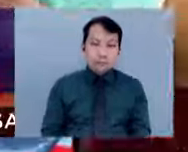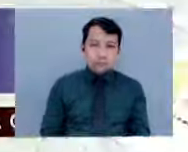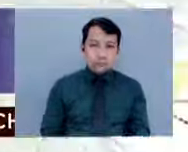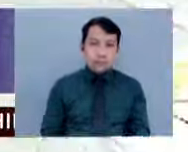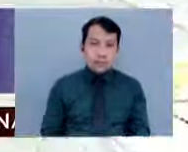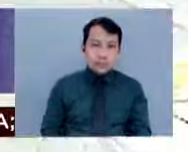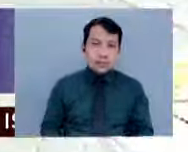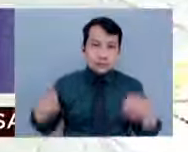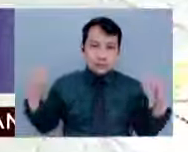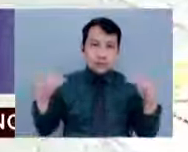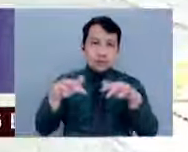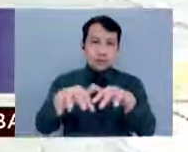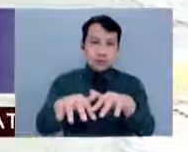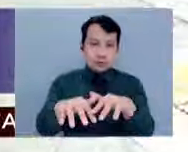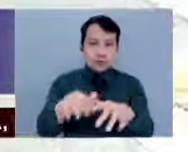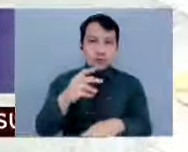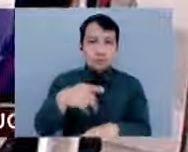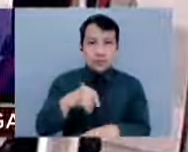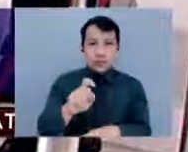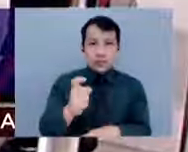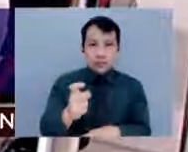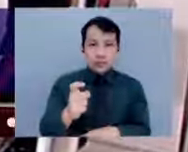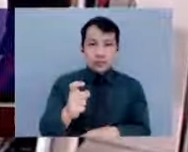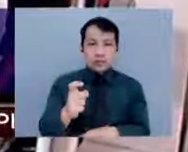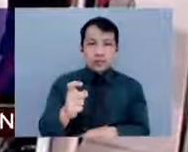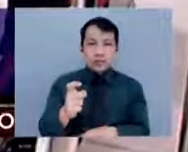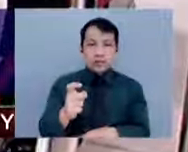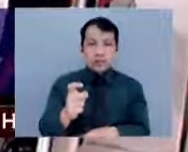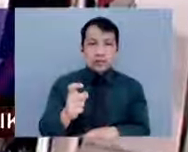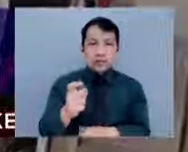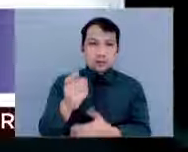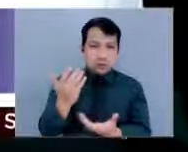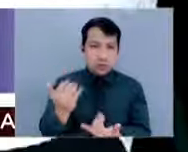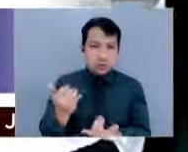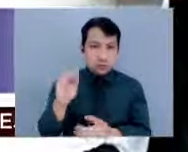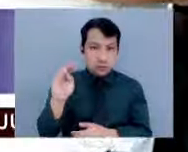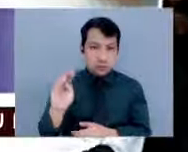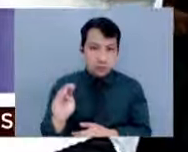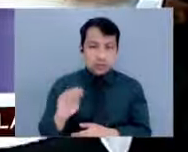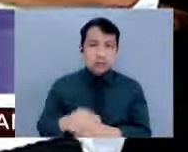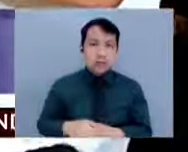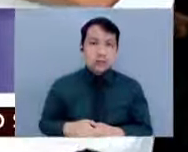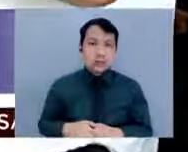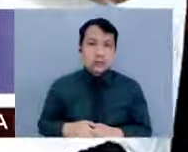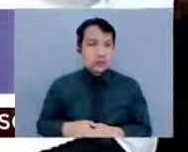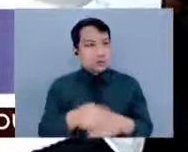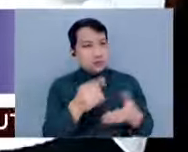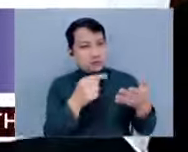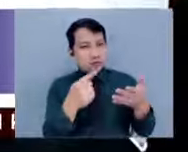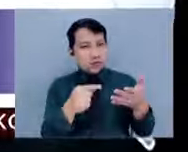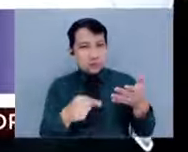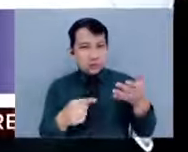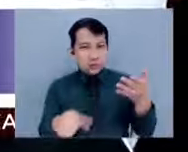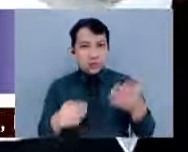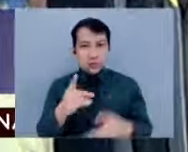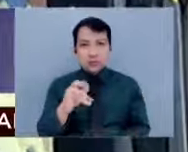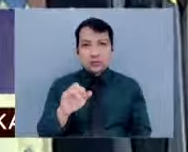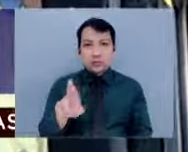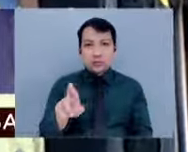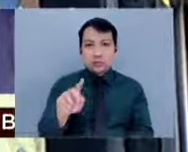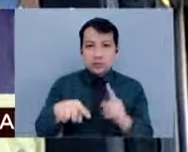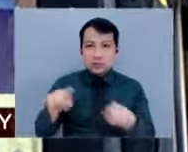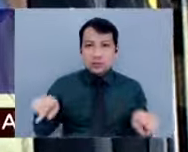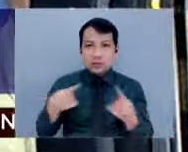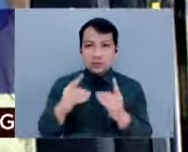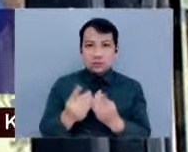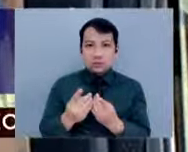mga biyahero sa Parañaque Integrated Terminal Exchange o PTEX ngayong Lunes Santo, nag-inspeksyon ang Department of Transportation at ibang ahensya sa mga